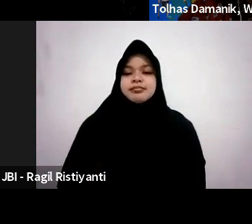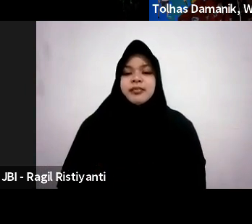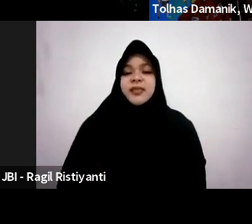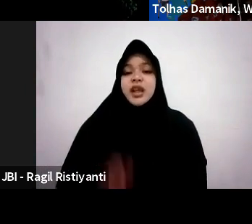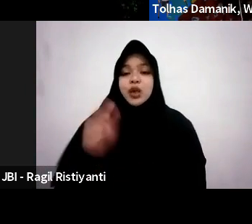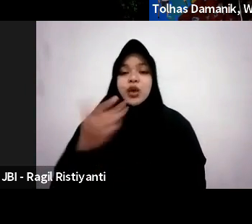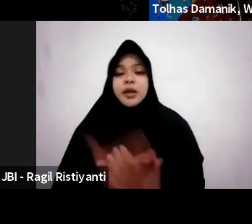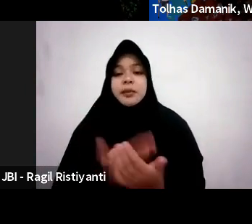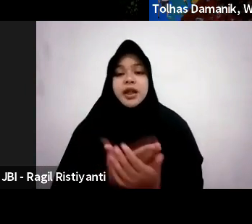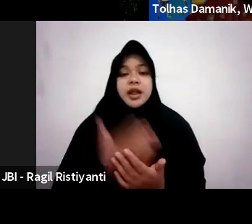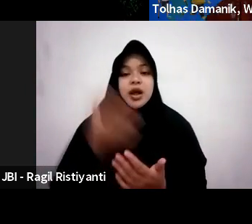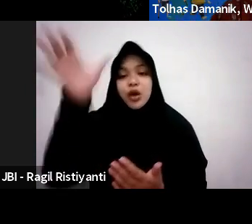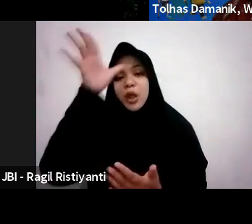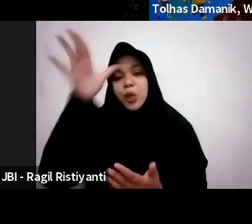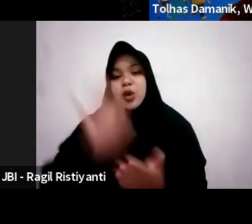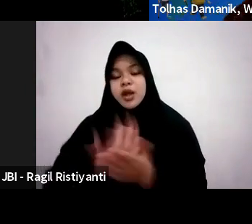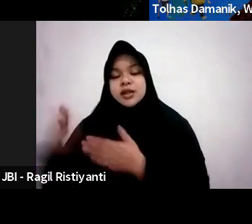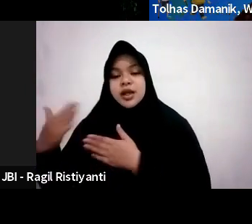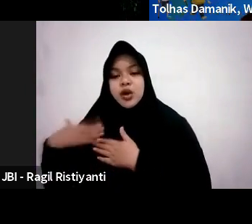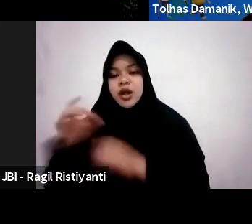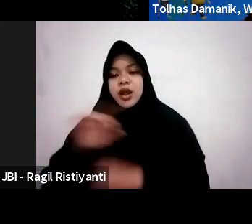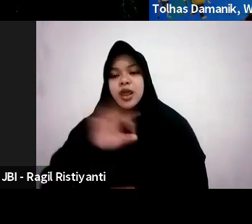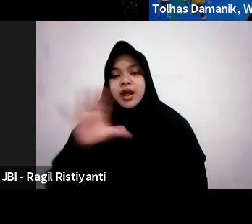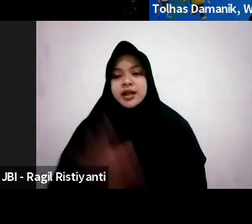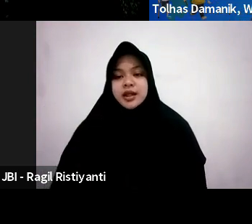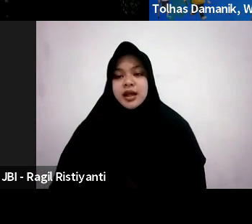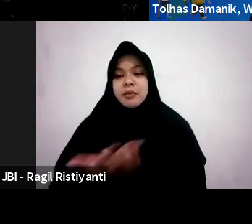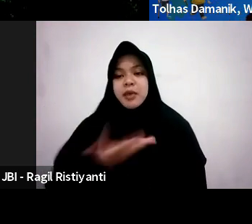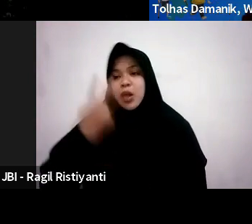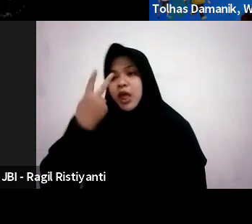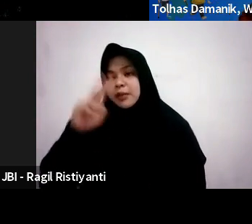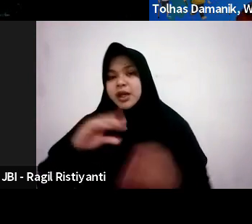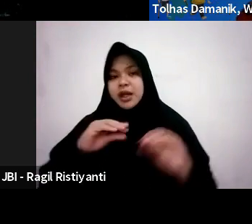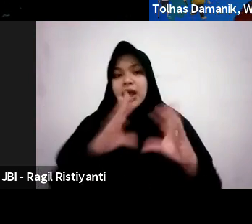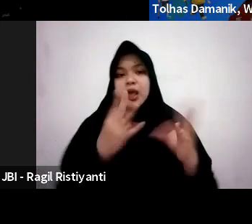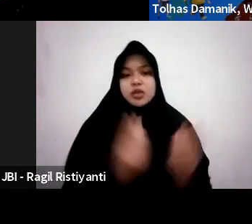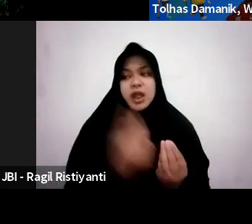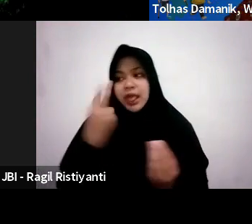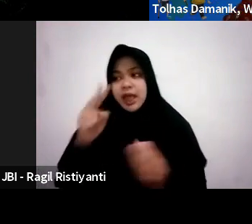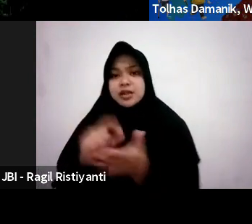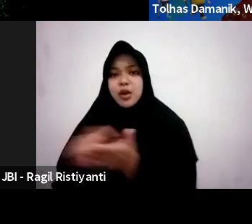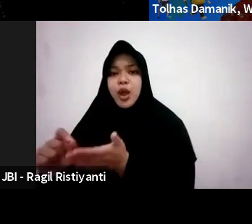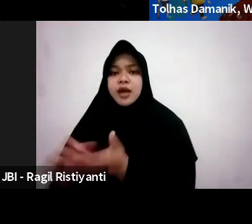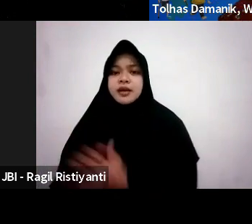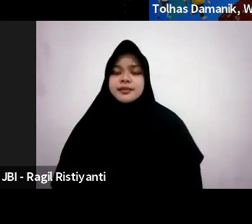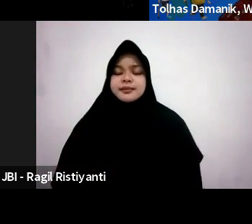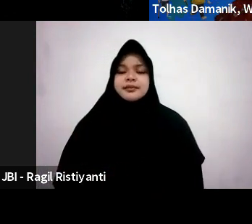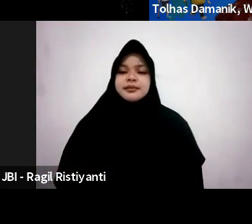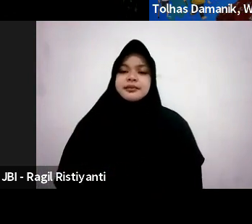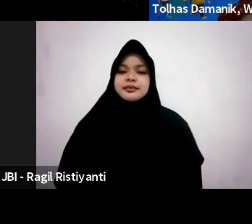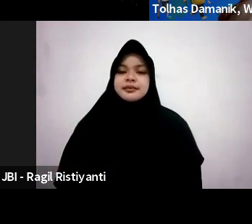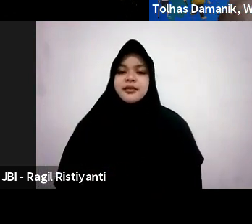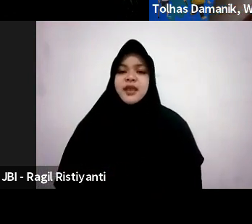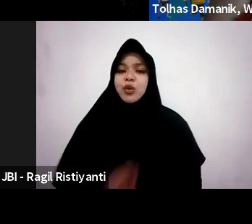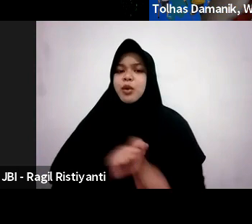oleh para orangtua dan stakeholder lainnya mau lihat pendidikan Ibu simak al-ikhlas sekolahnya itu yang kemudian membuat orang selalu